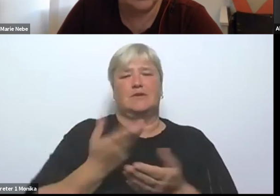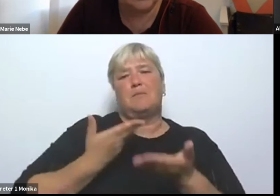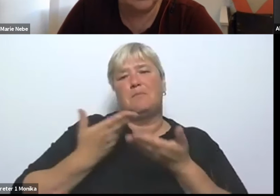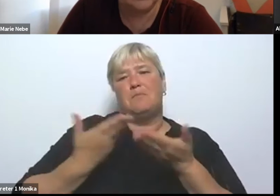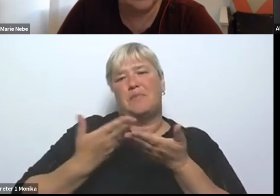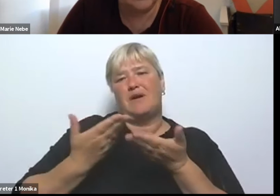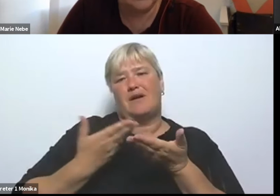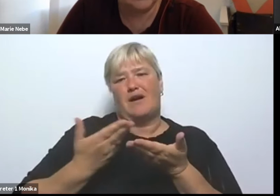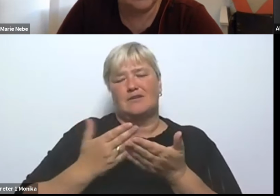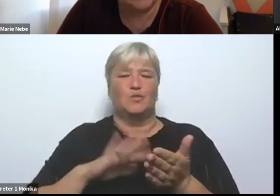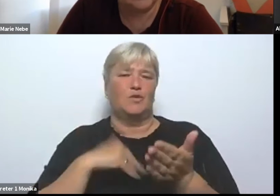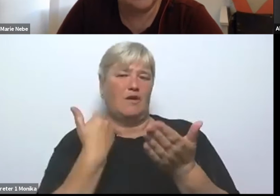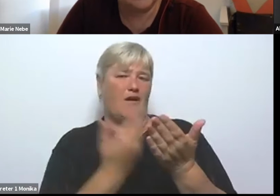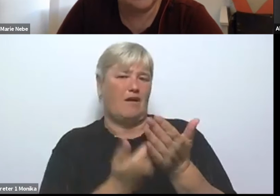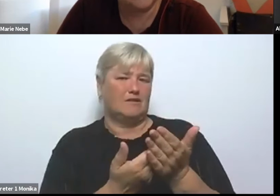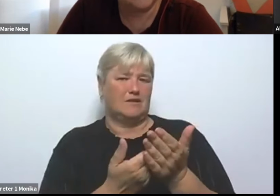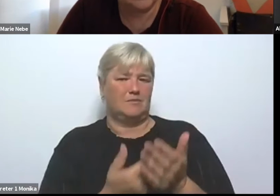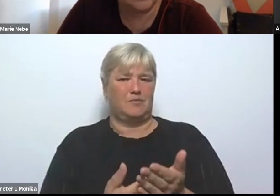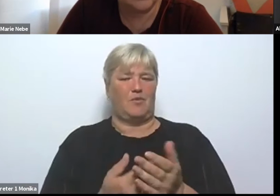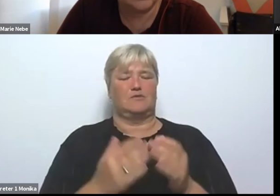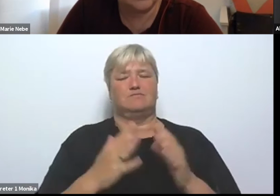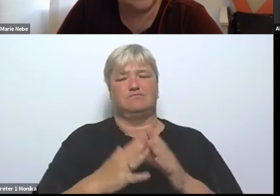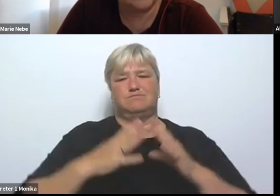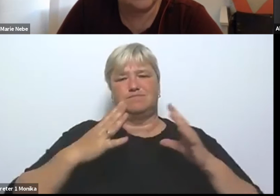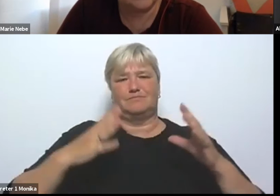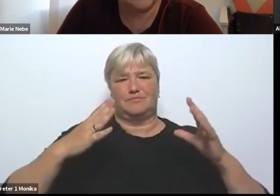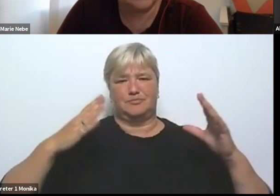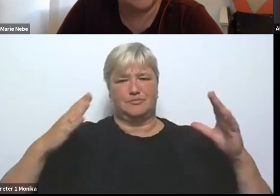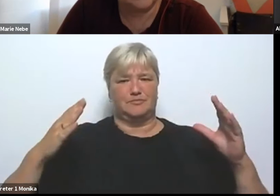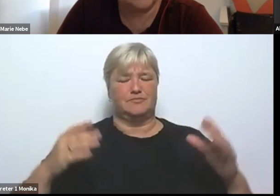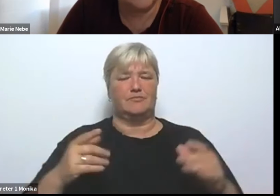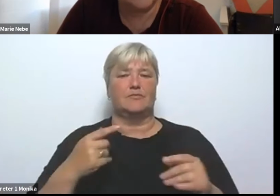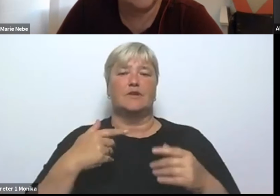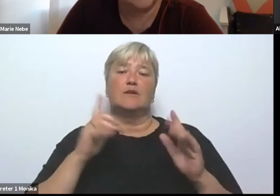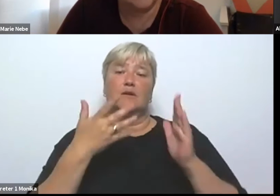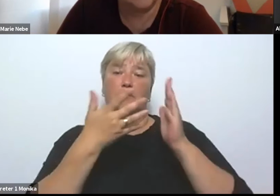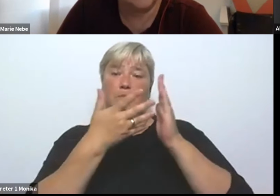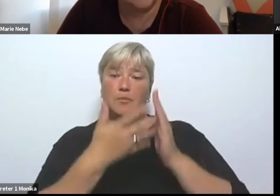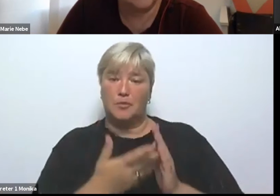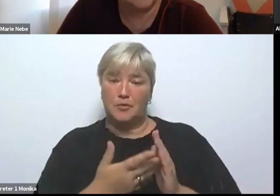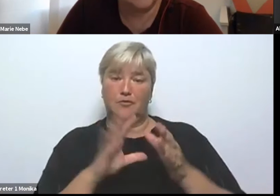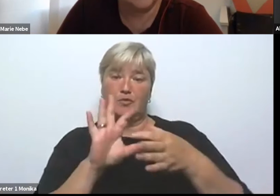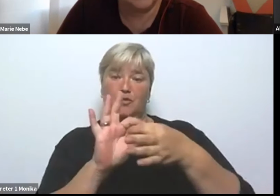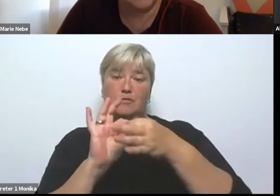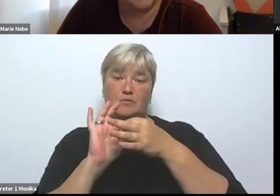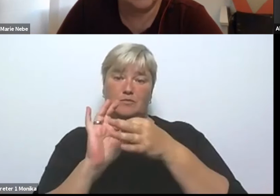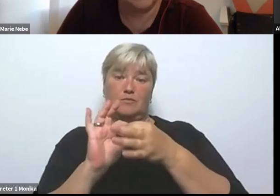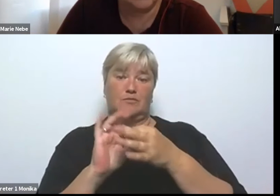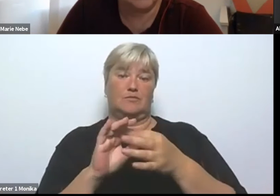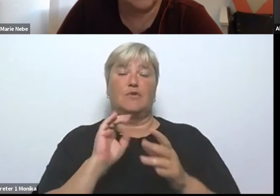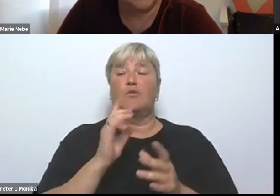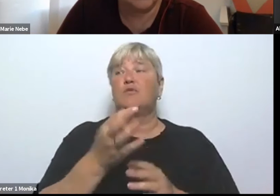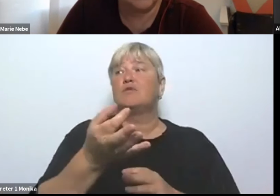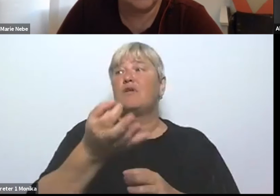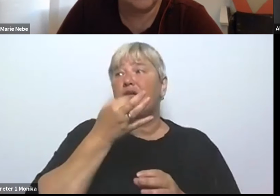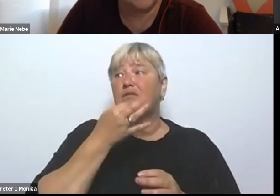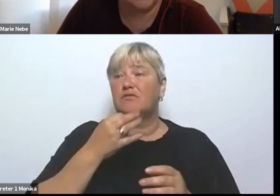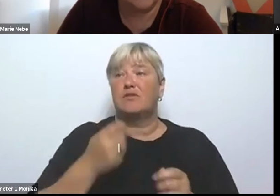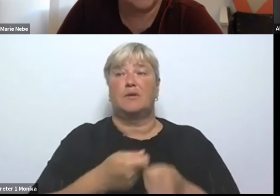und Angebot da ganz, ganz stark auszubauen, auf die Prüfung bezogen, aber auch sonst, wenn wir eben Anfragen von obersten Bundesbehörden